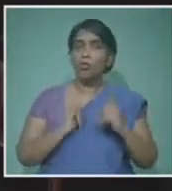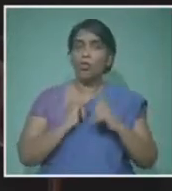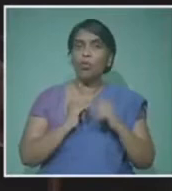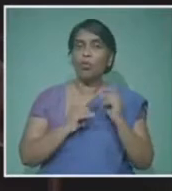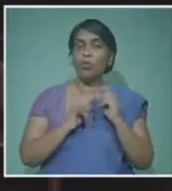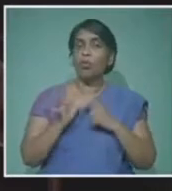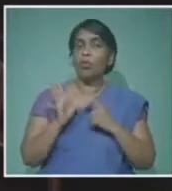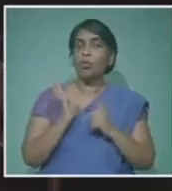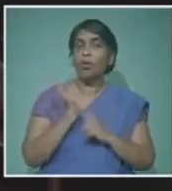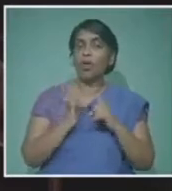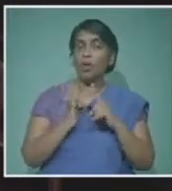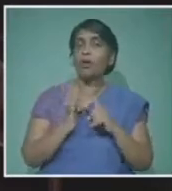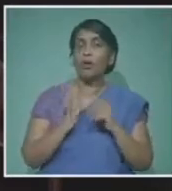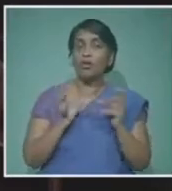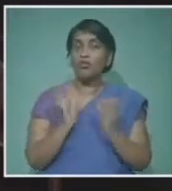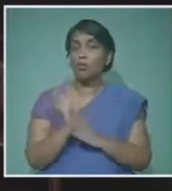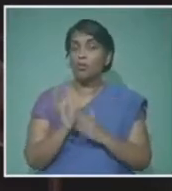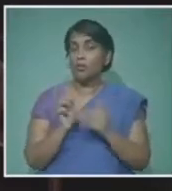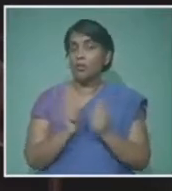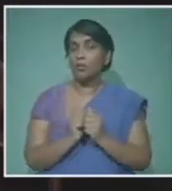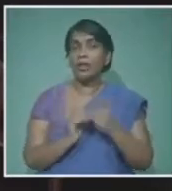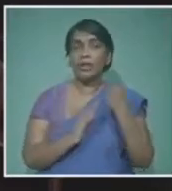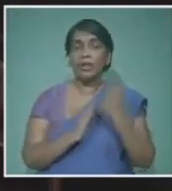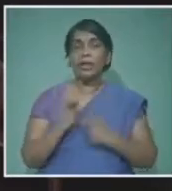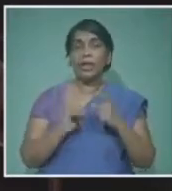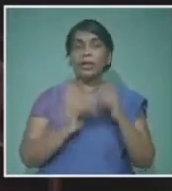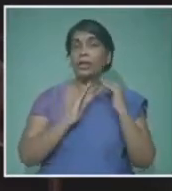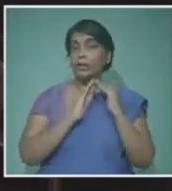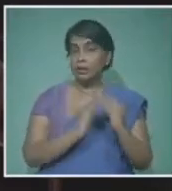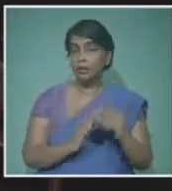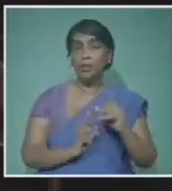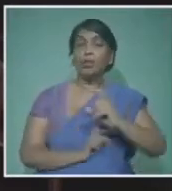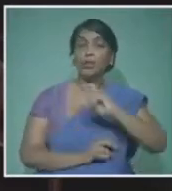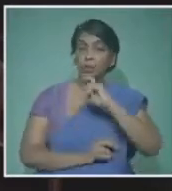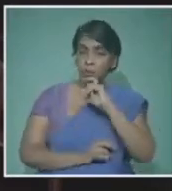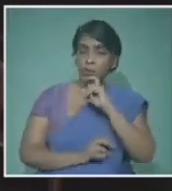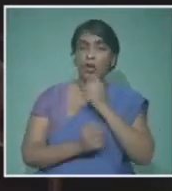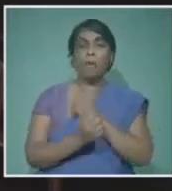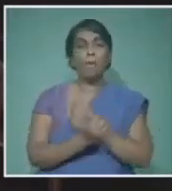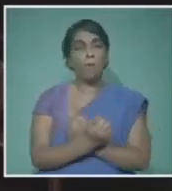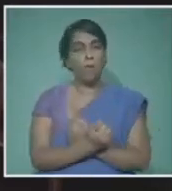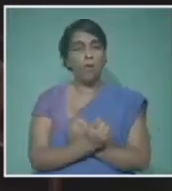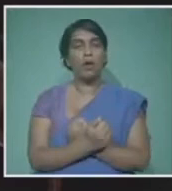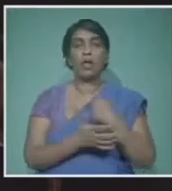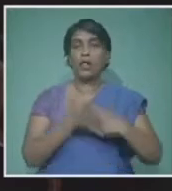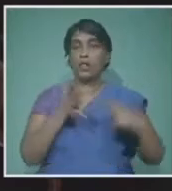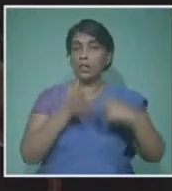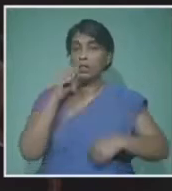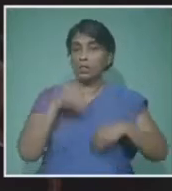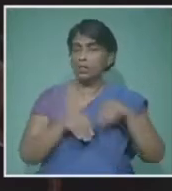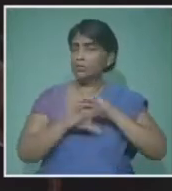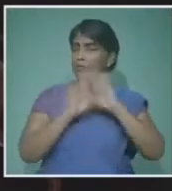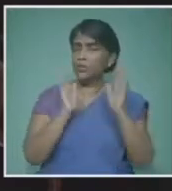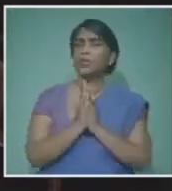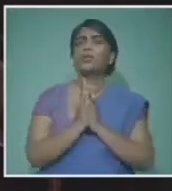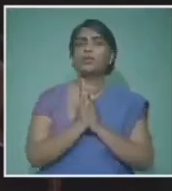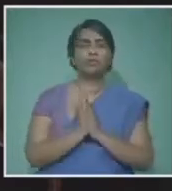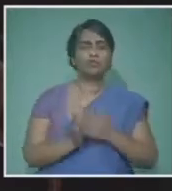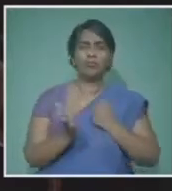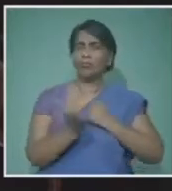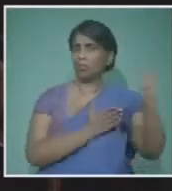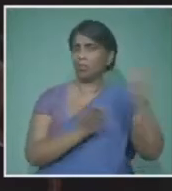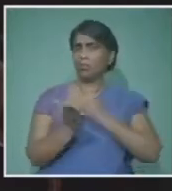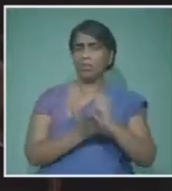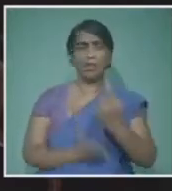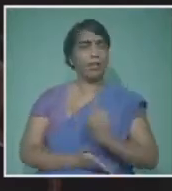අපේරත්නම කොමිසමේ හැසිරුණේ කරු කතානායකතුමනි නීතිපති පාර්ලිමේන්තුව අධිකරණේ පොලිසිය දේශපාලන සංස්ථා මේ සියල්ල අභිභවයන